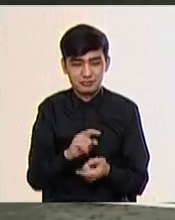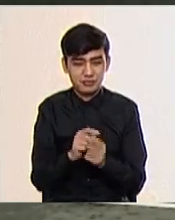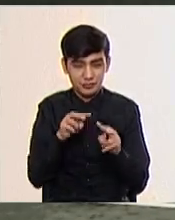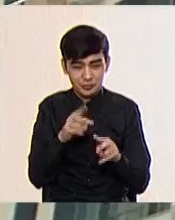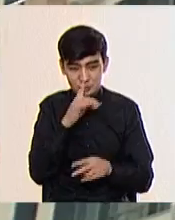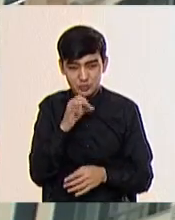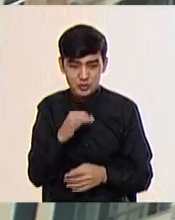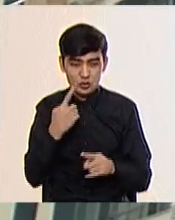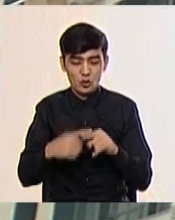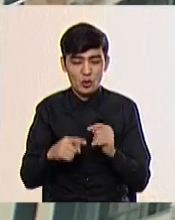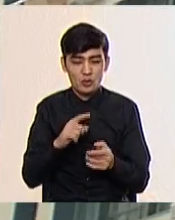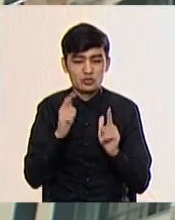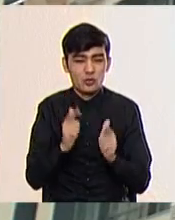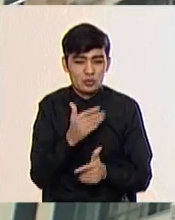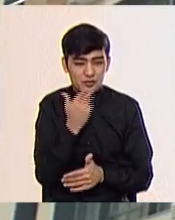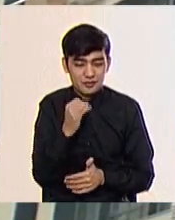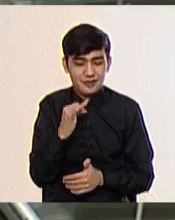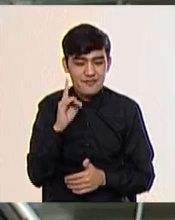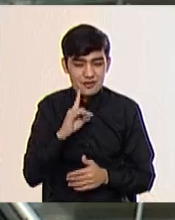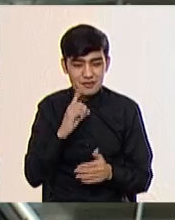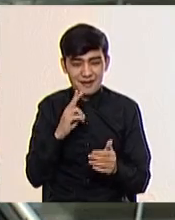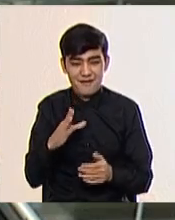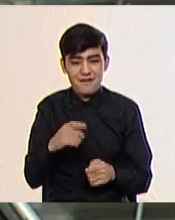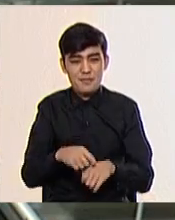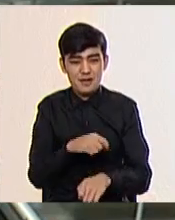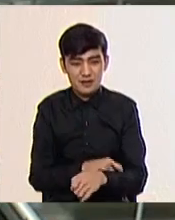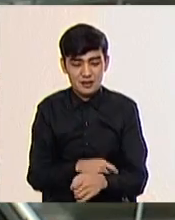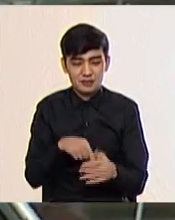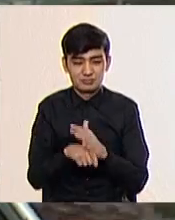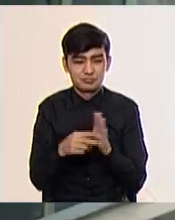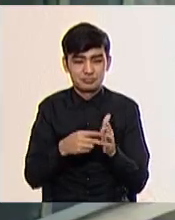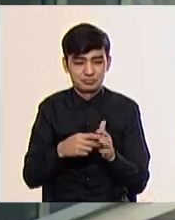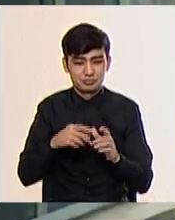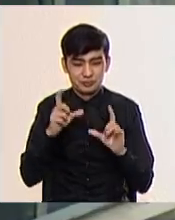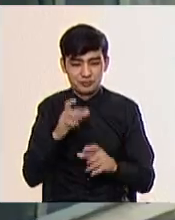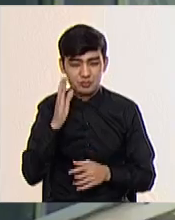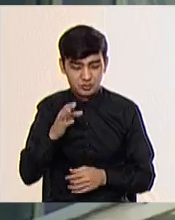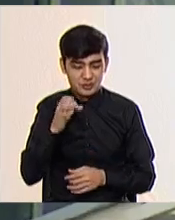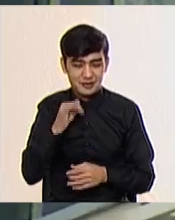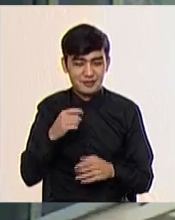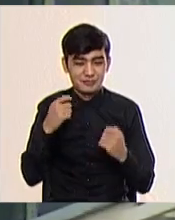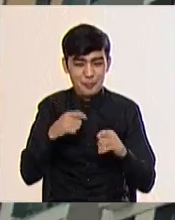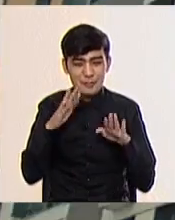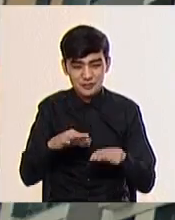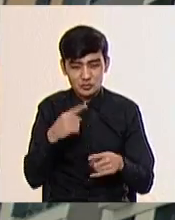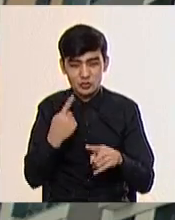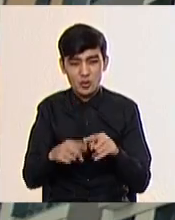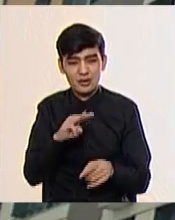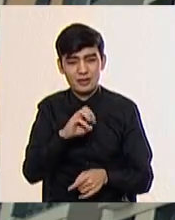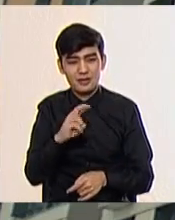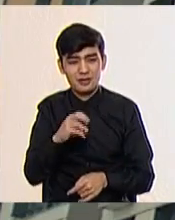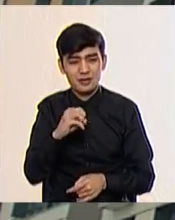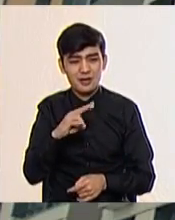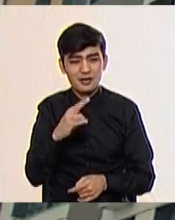другие с этим не согласны. Говорят, что со временем стоимость квадратных метров уравновесится. На рынке наблюдается и другая тенденция. Например,